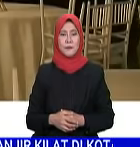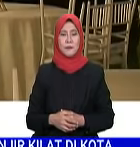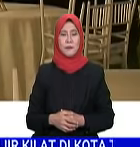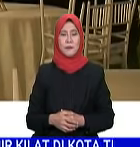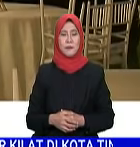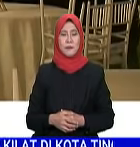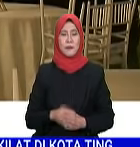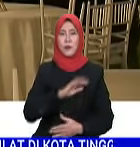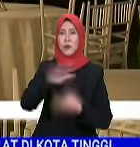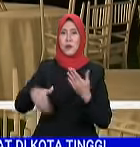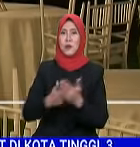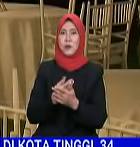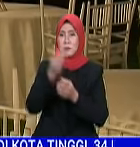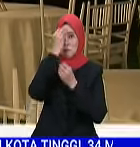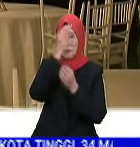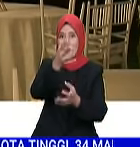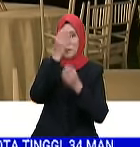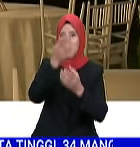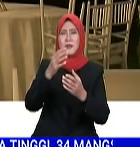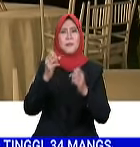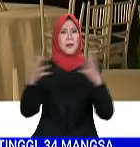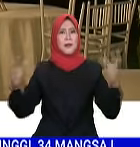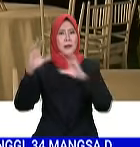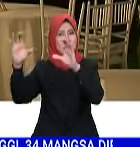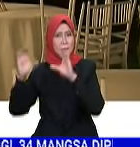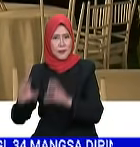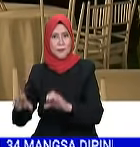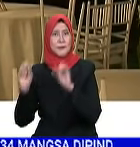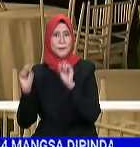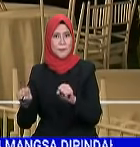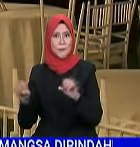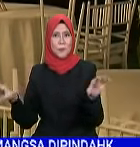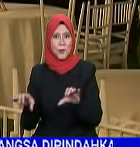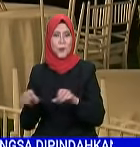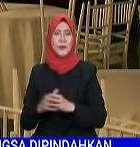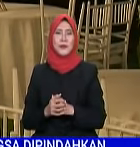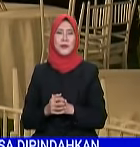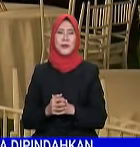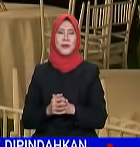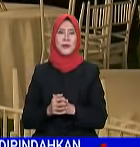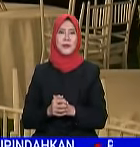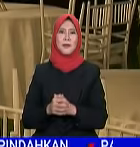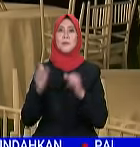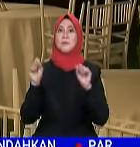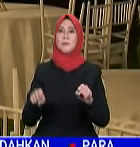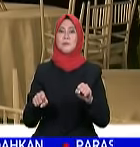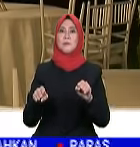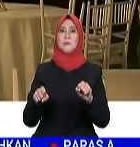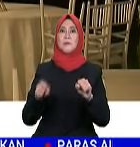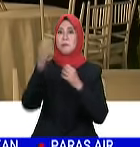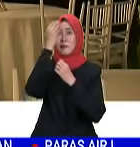Jadi semua kita masukkan secara banyak medium lah, pelbagai medium supaya dapat masuk kepada